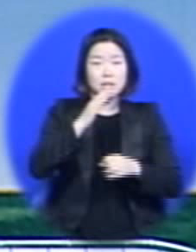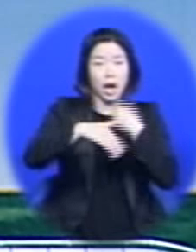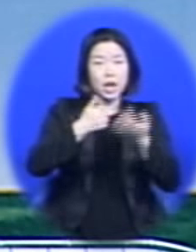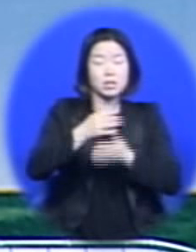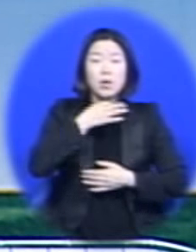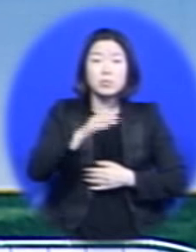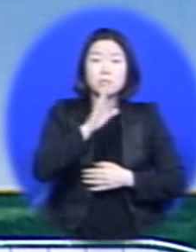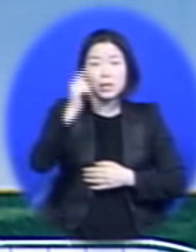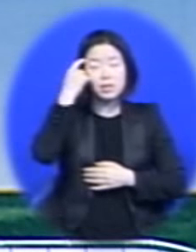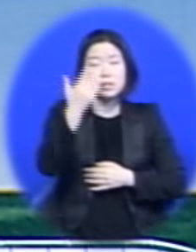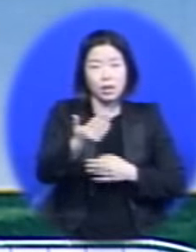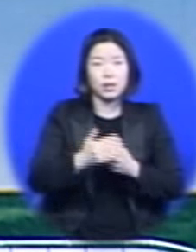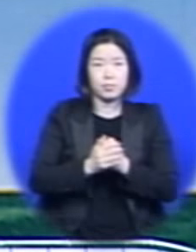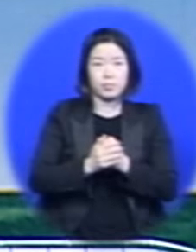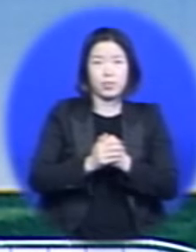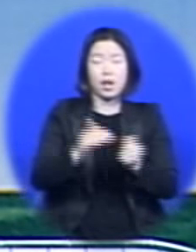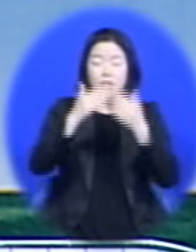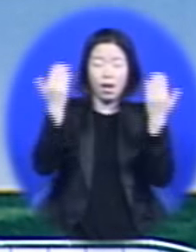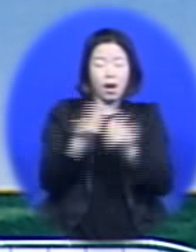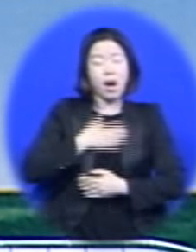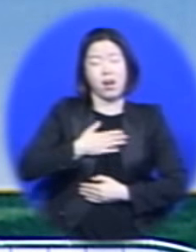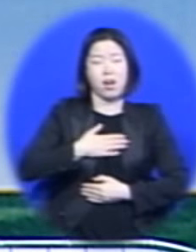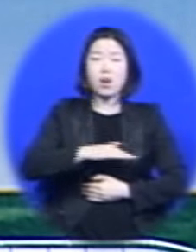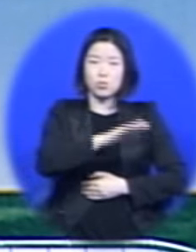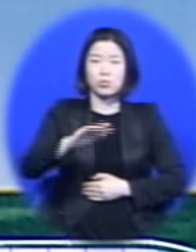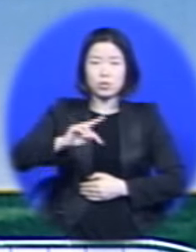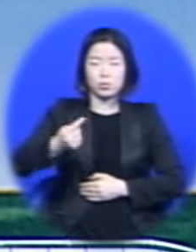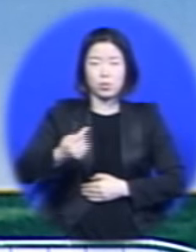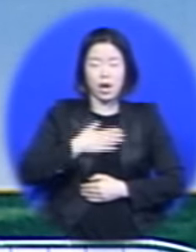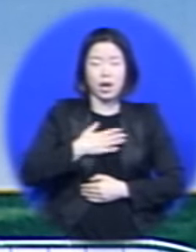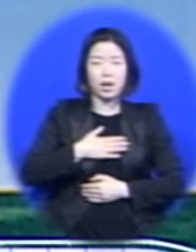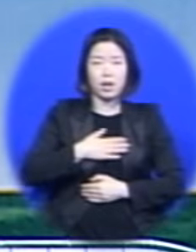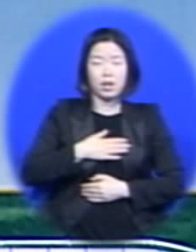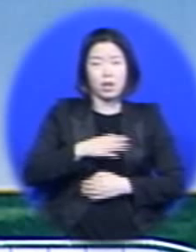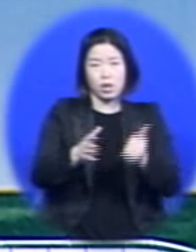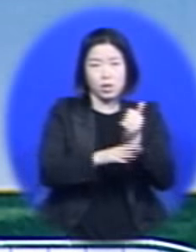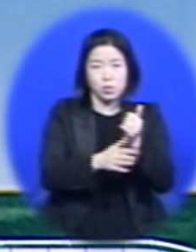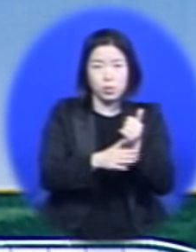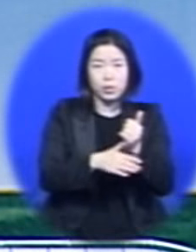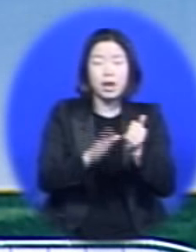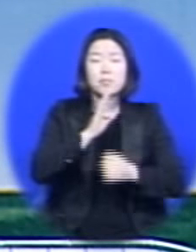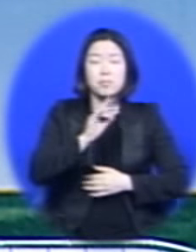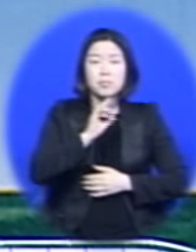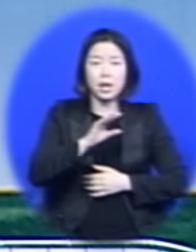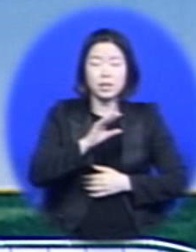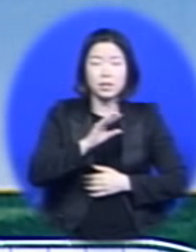음성인가? 다 압니다, 우리는. 요나만 하나님의 음성을 듣고 불순종한 게